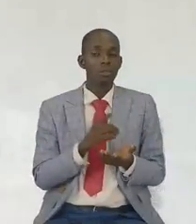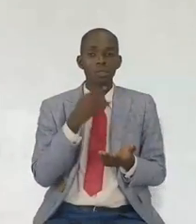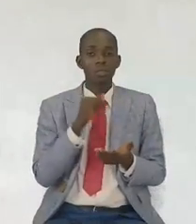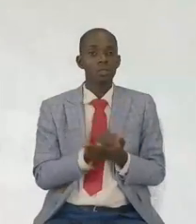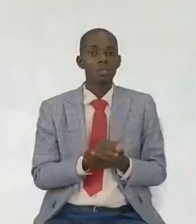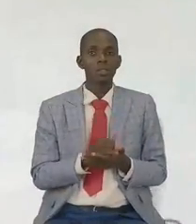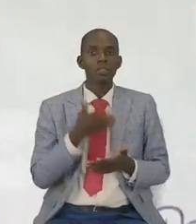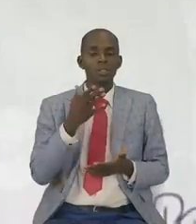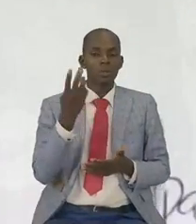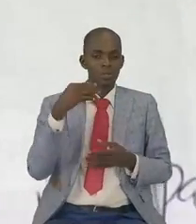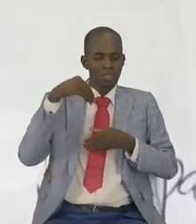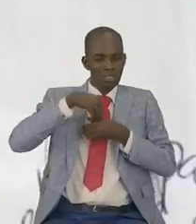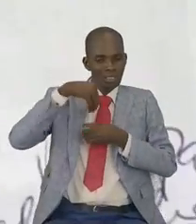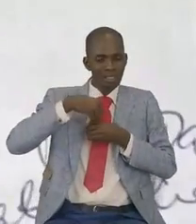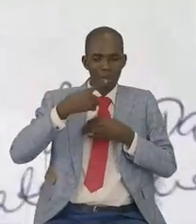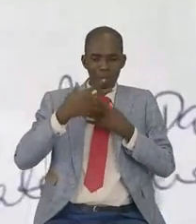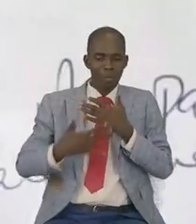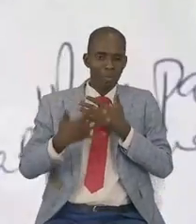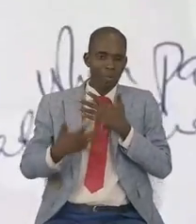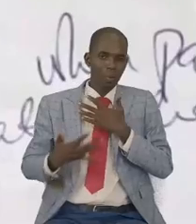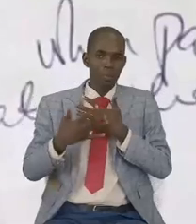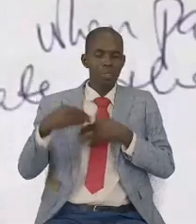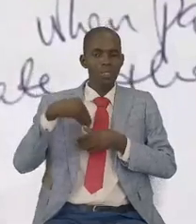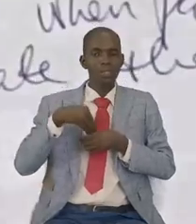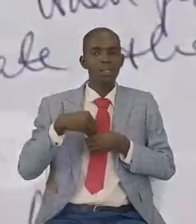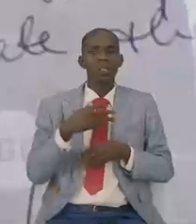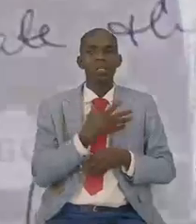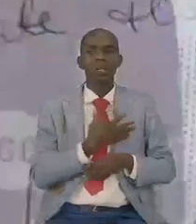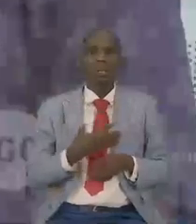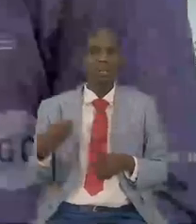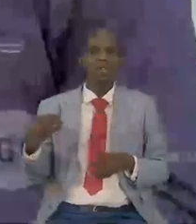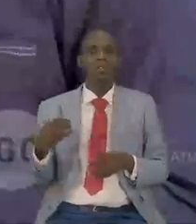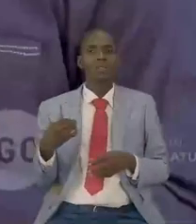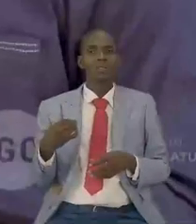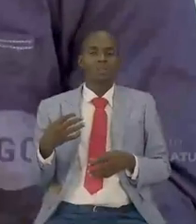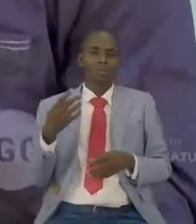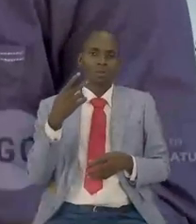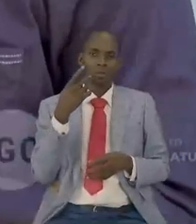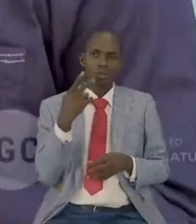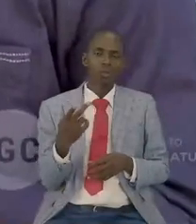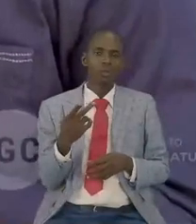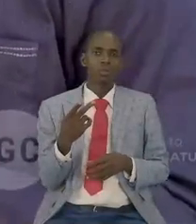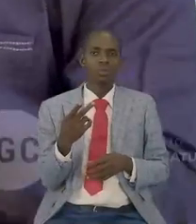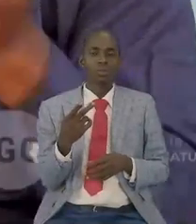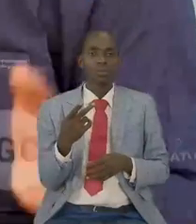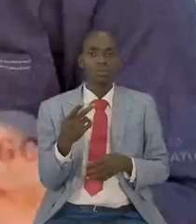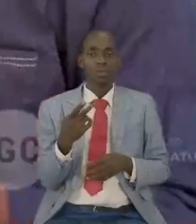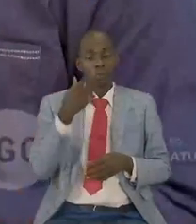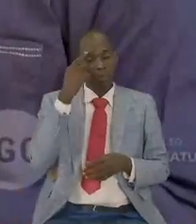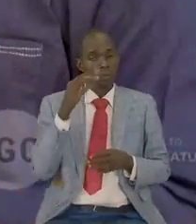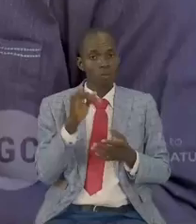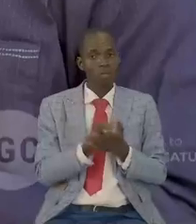qu'il y avait de saignement interne, intérieur. Et comme résultat, il a eu